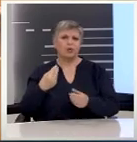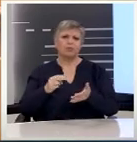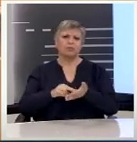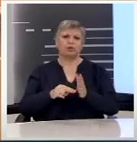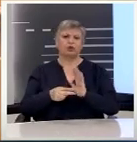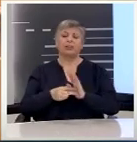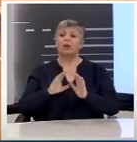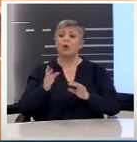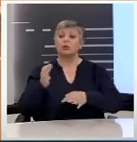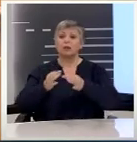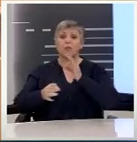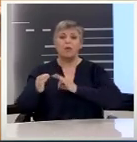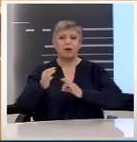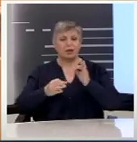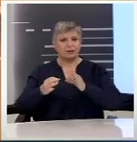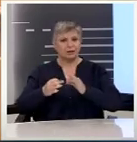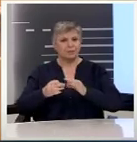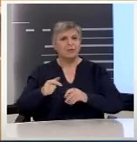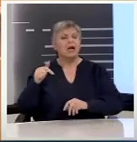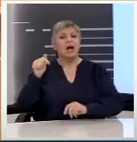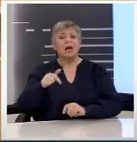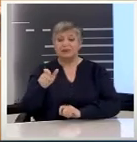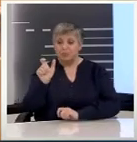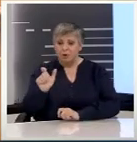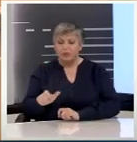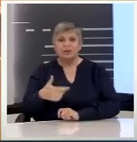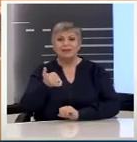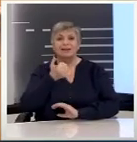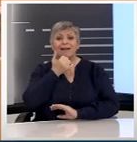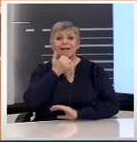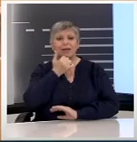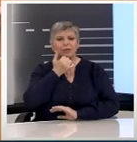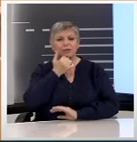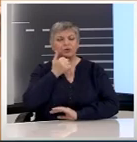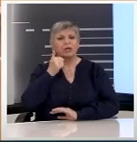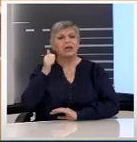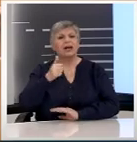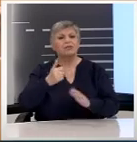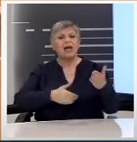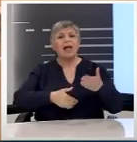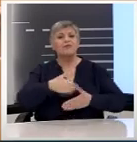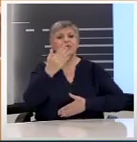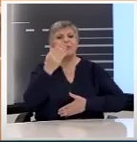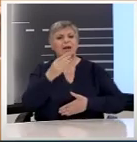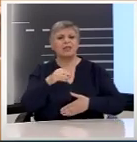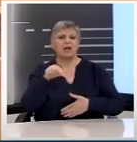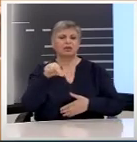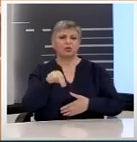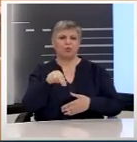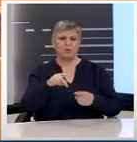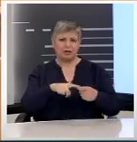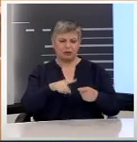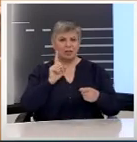Καταθέσατε ένα κείμενο της εφημερίδας ντοκουμέντο της κυρίας Κατή, στο οποίο διαλαμβάνονται